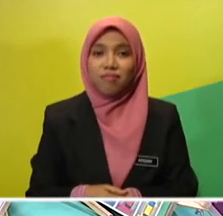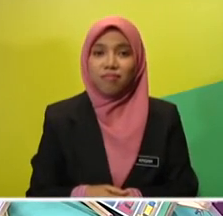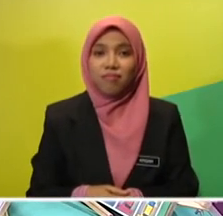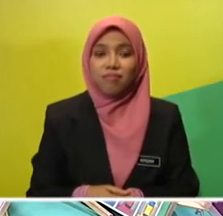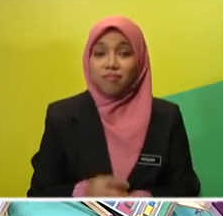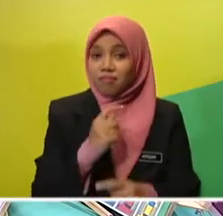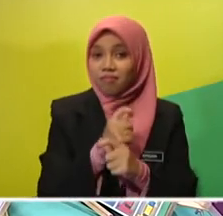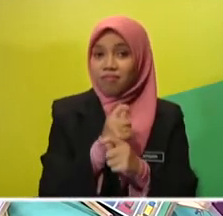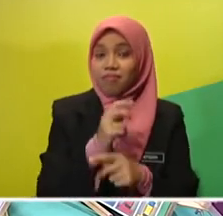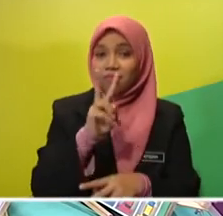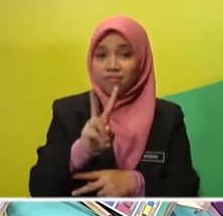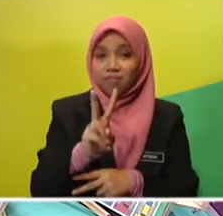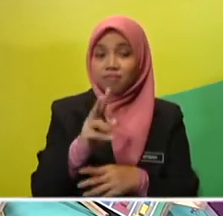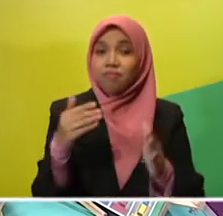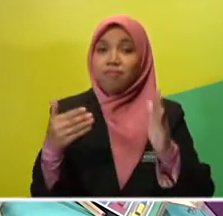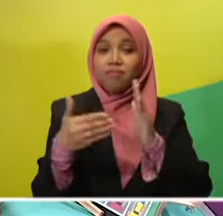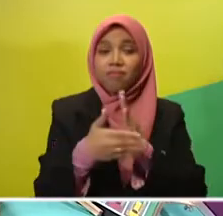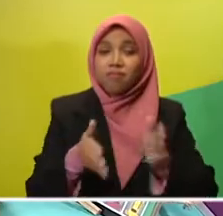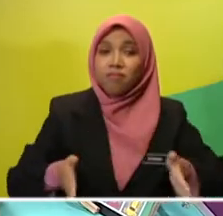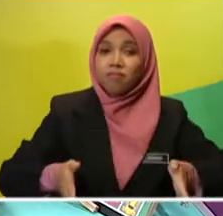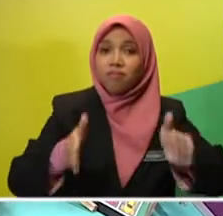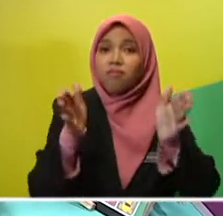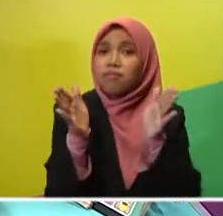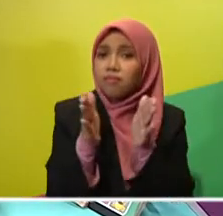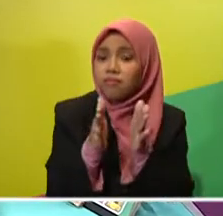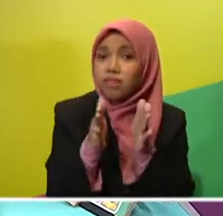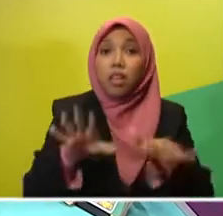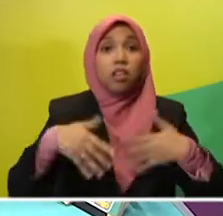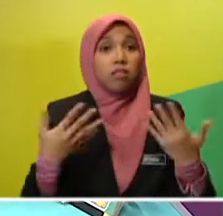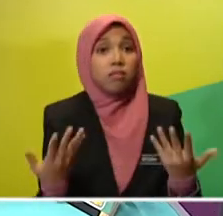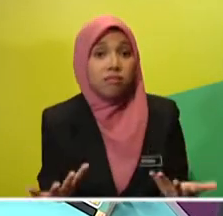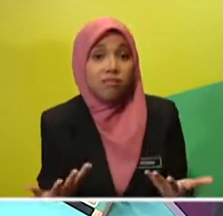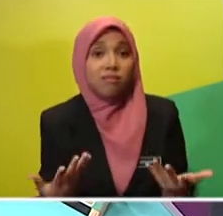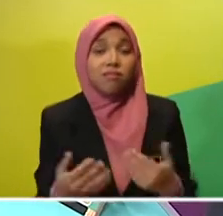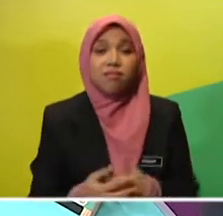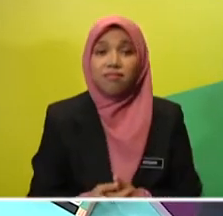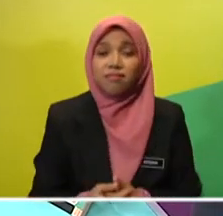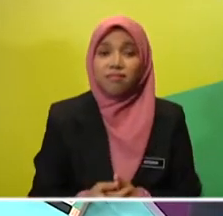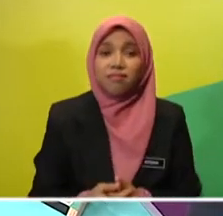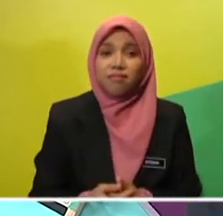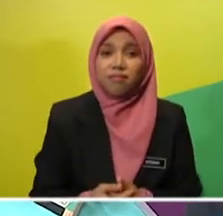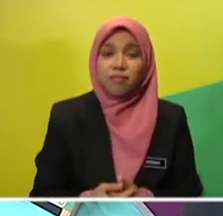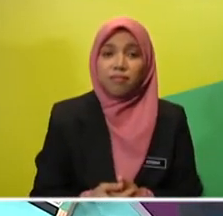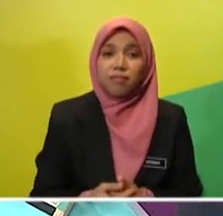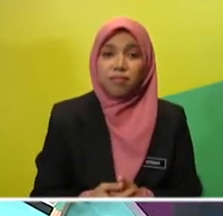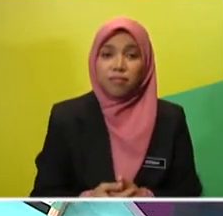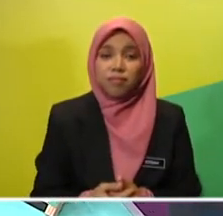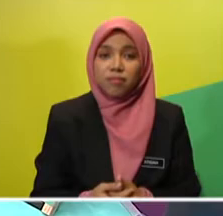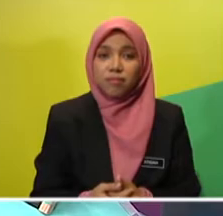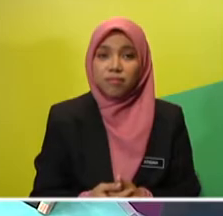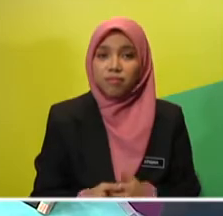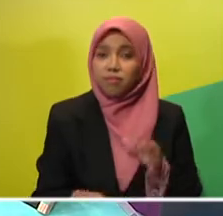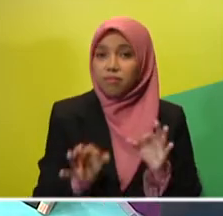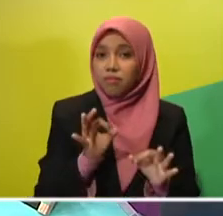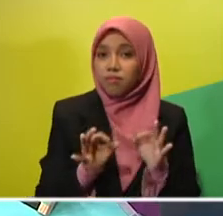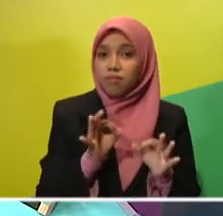kedua, melalui lorong sempit. Macam mana tekniknya melalui lorong sempit? Okey. Macam mana tangan yang Kak Rina? Kalau